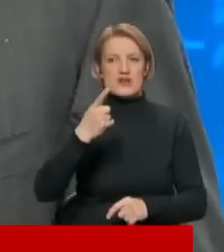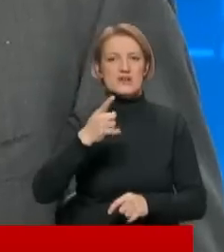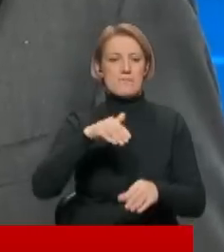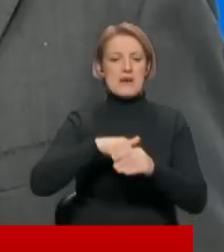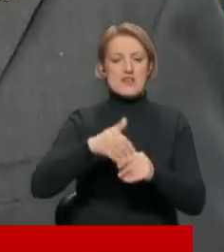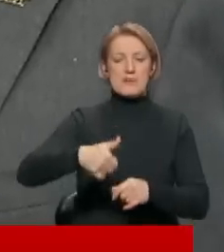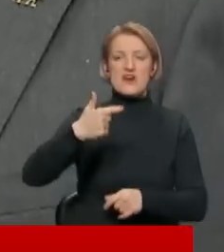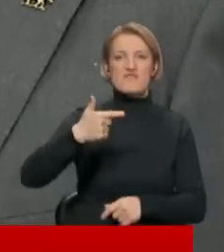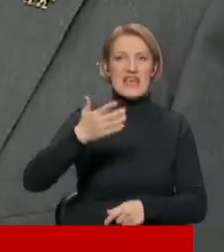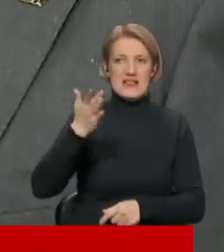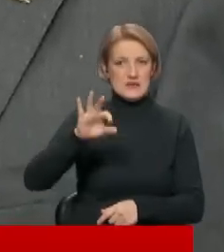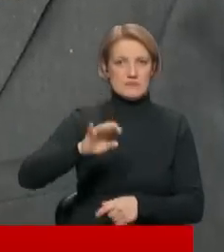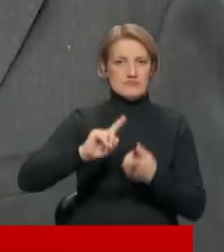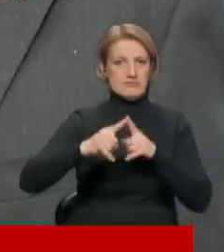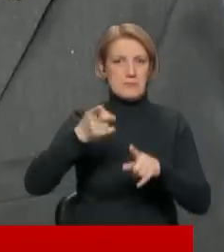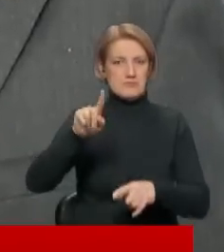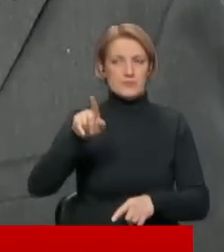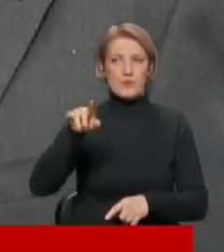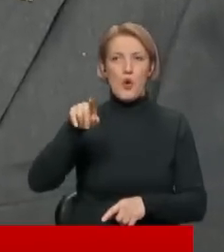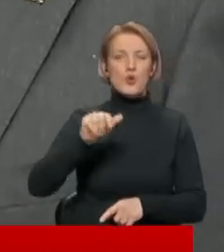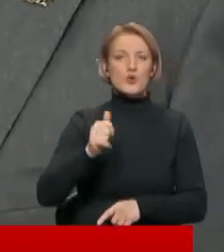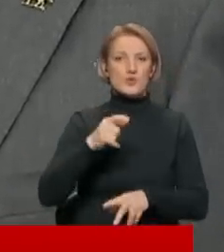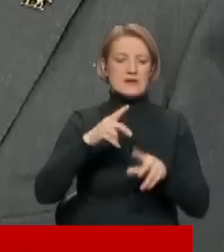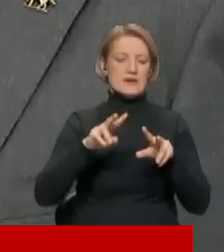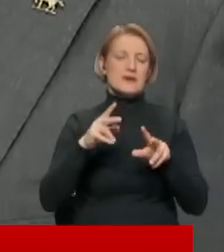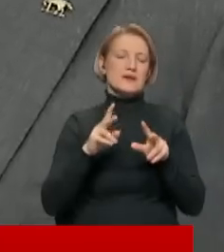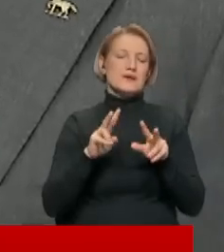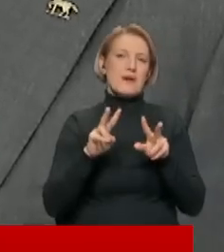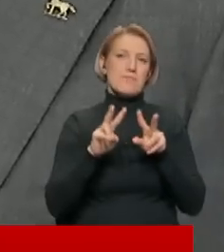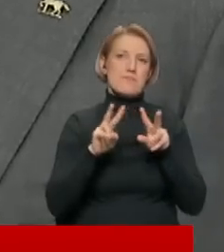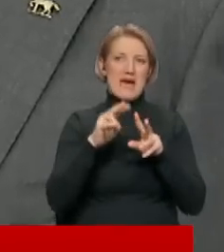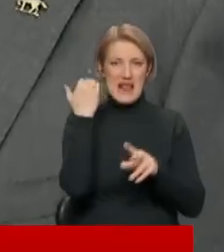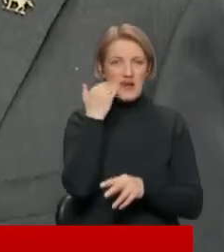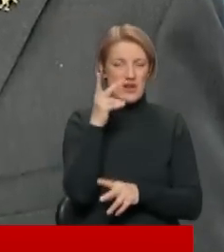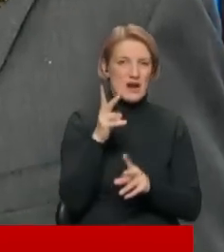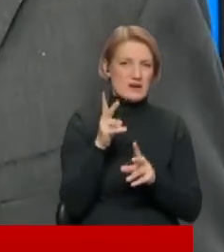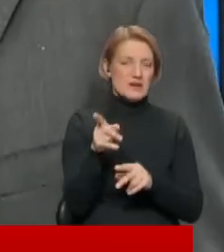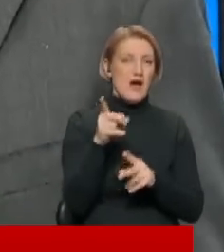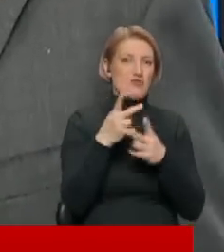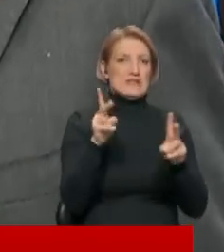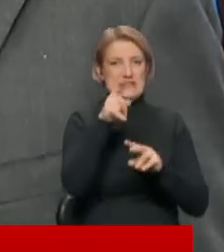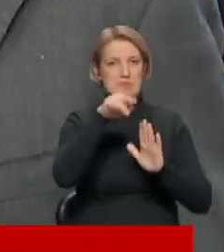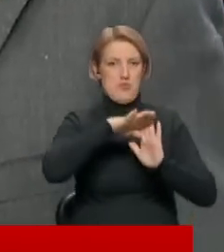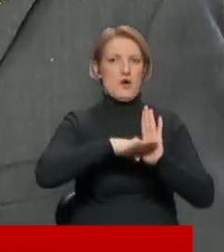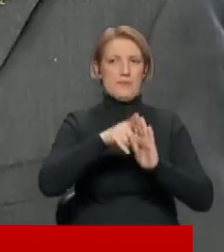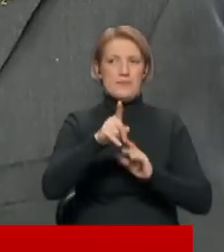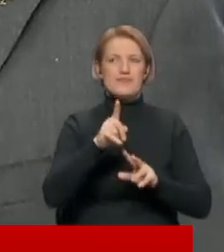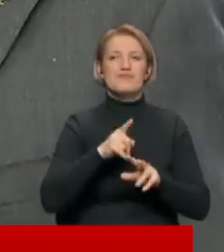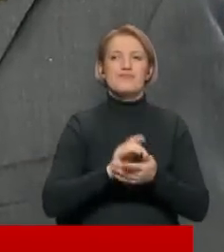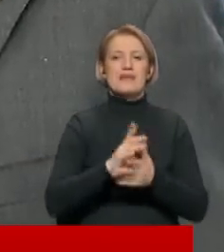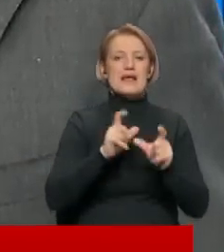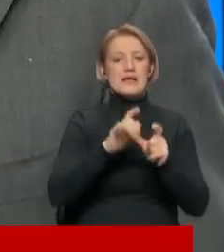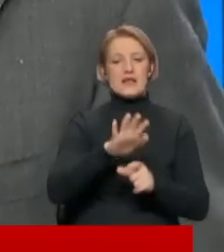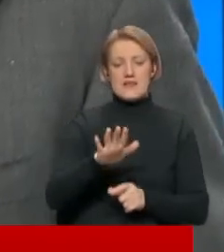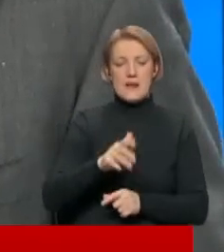partinin meclis başkan vekili o gün sayın Akşener açıkladı Zannederim Sizin programınızdaydı doğru yaparsın Genel